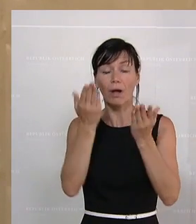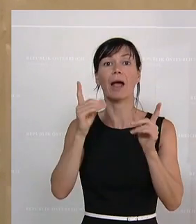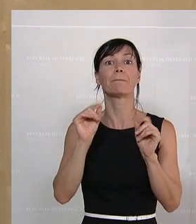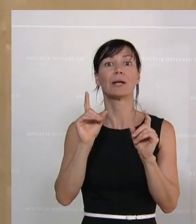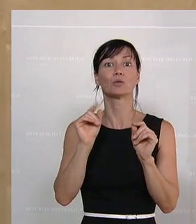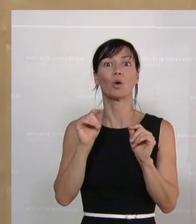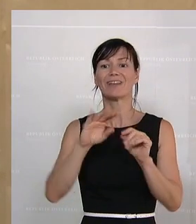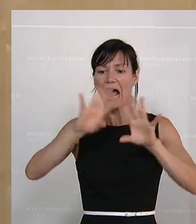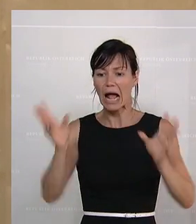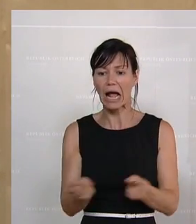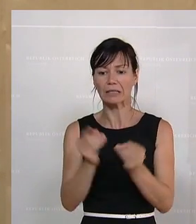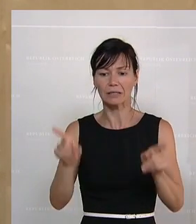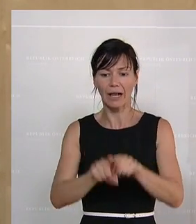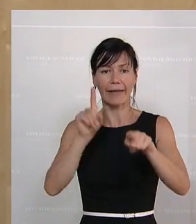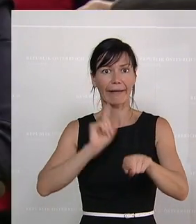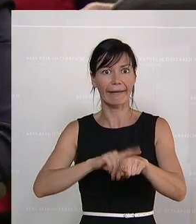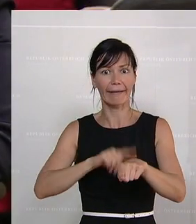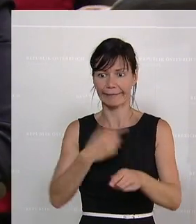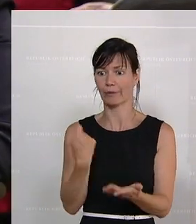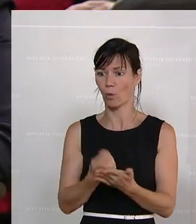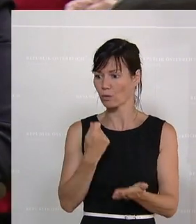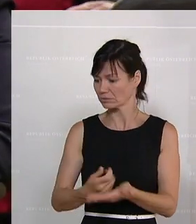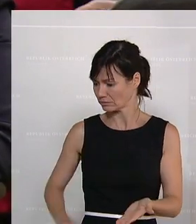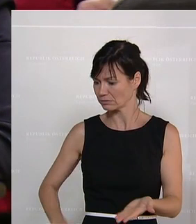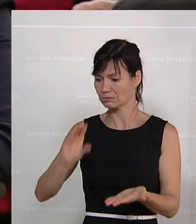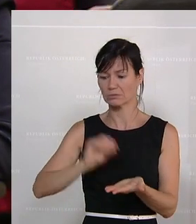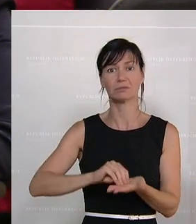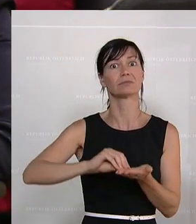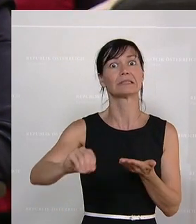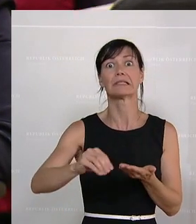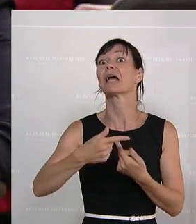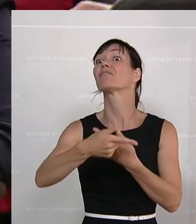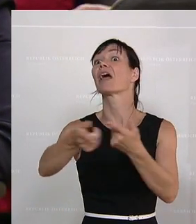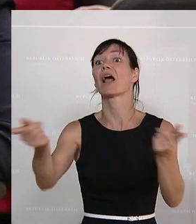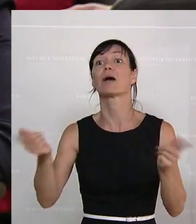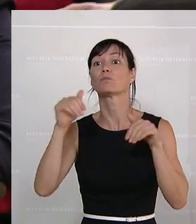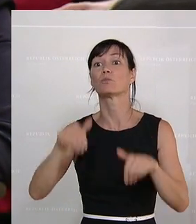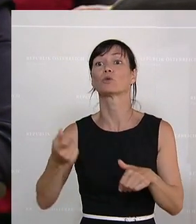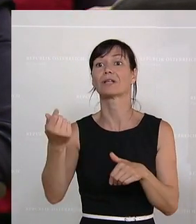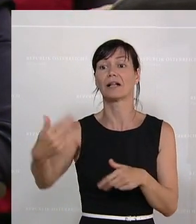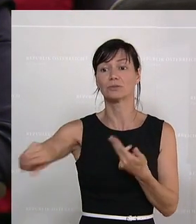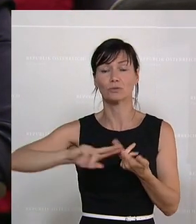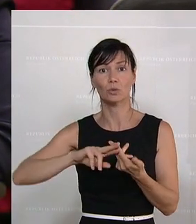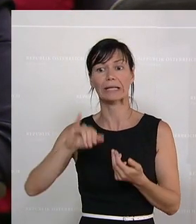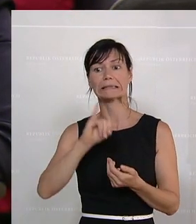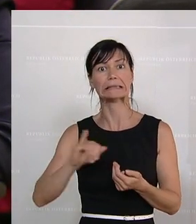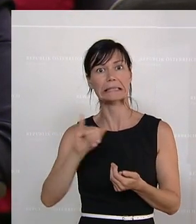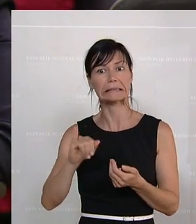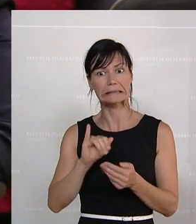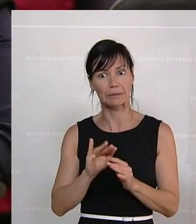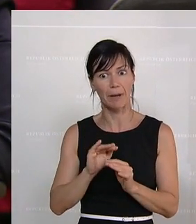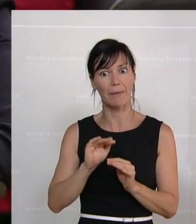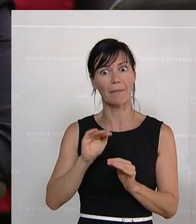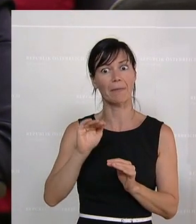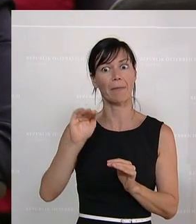auch was alles umsonst ist otto nix irgendwo will das im übrigen auch mal zahlen müssen ja die zinsen werden immer schön langsam steigen aber noch